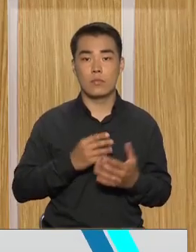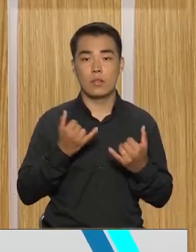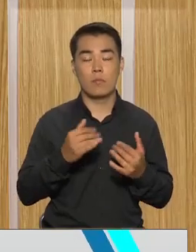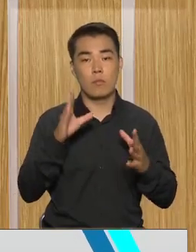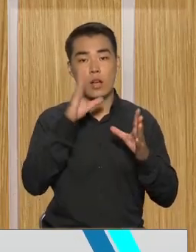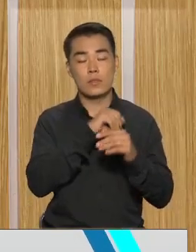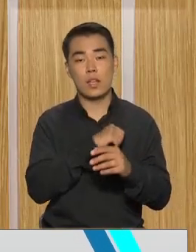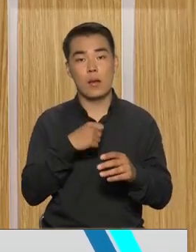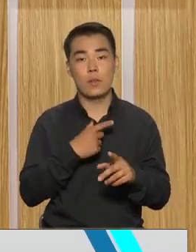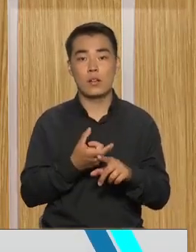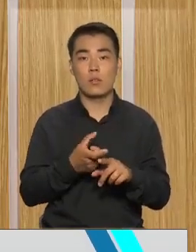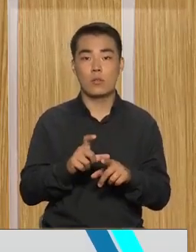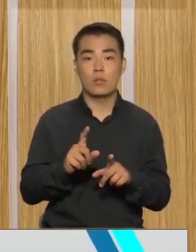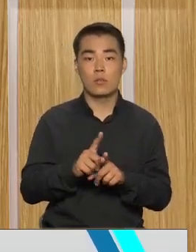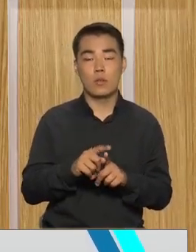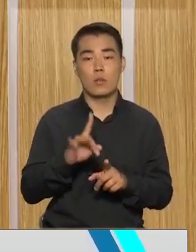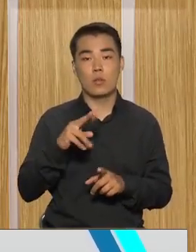жердеги жыйындар бул дагы ушул